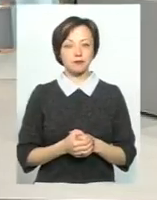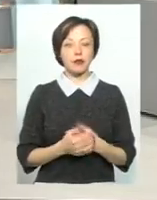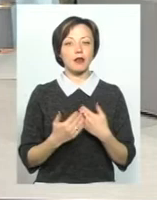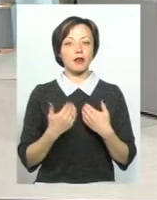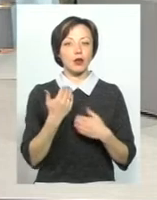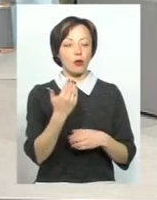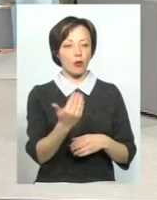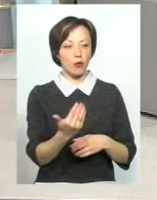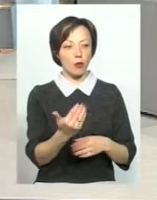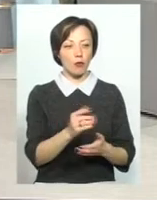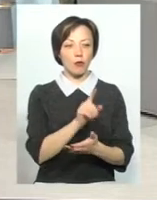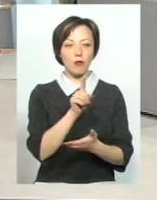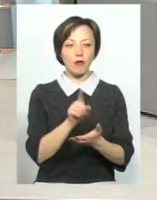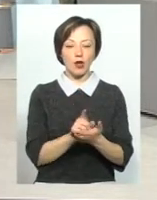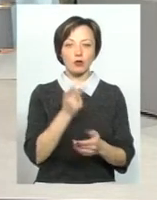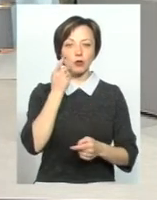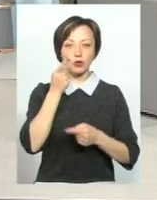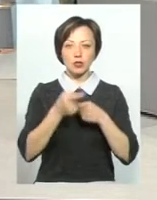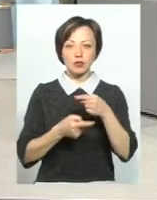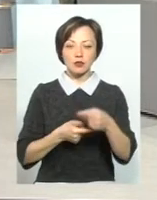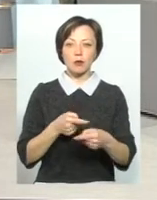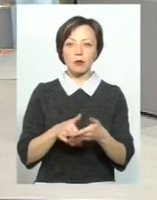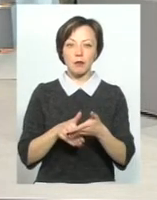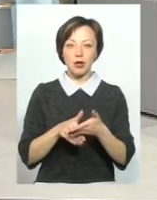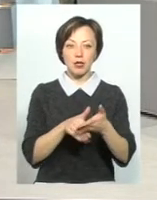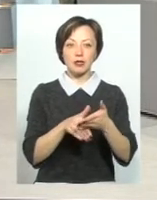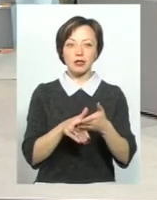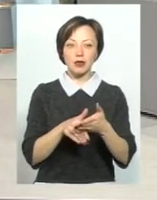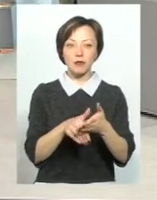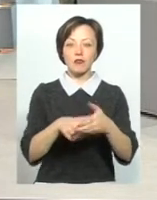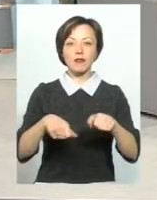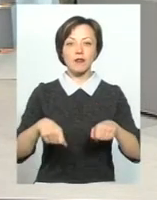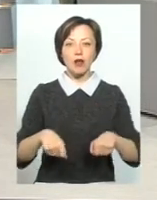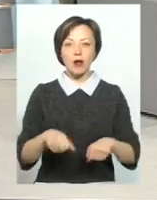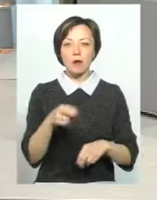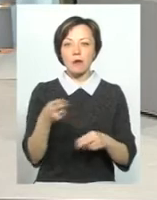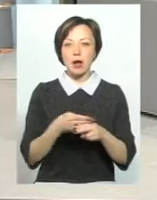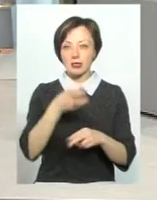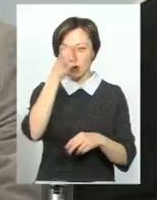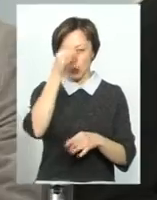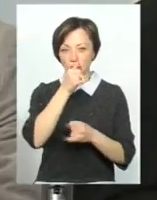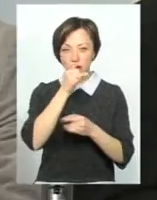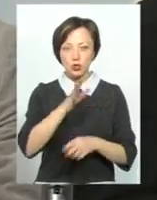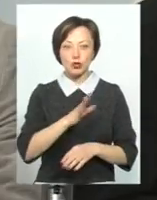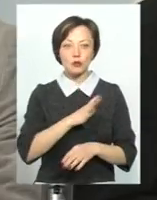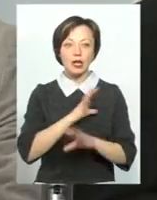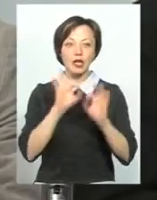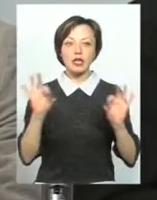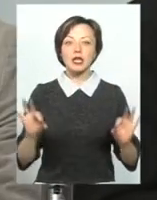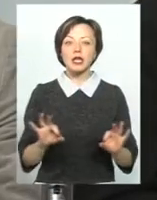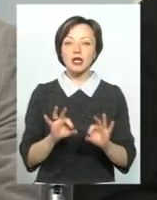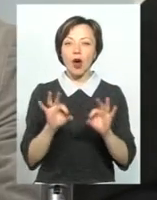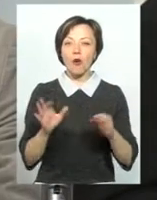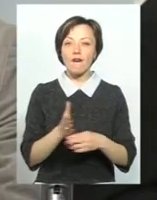науковець? Його повинна постійно підтримувати влада, бо без науки не може бути